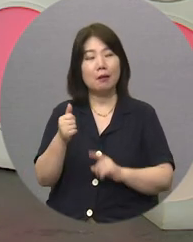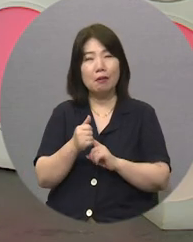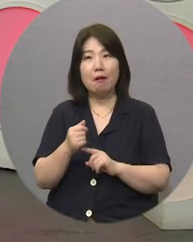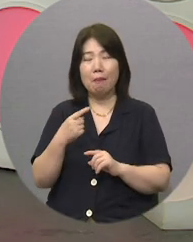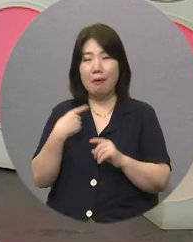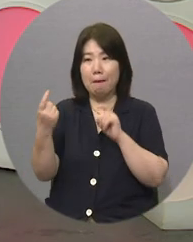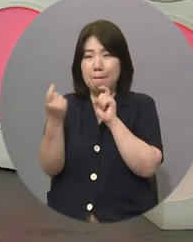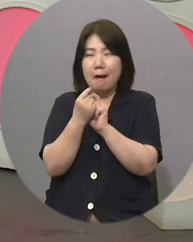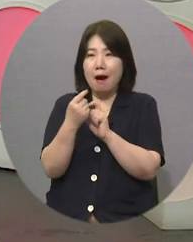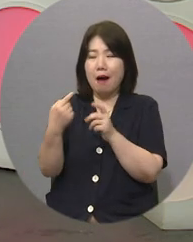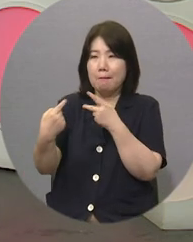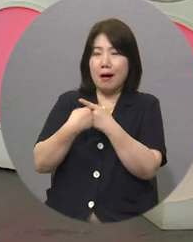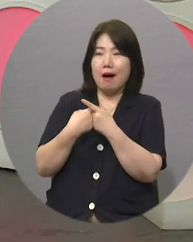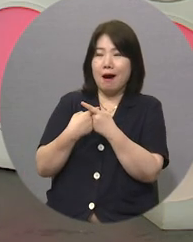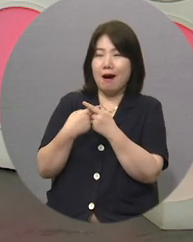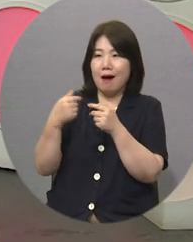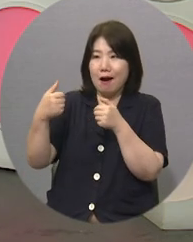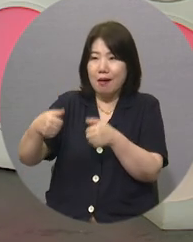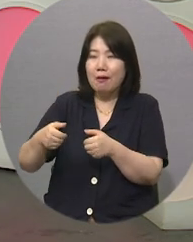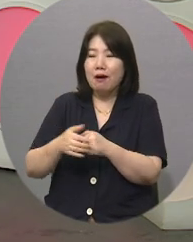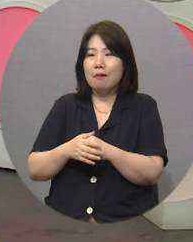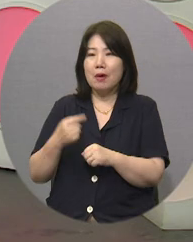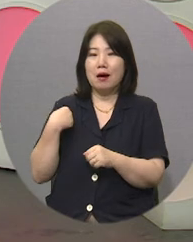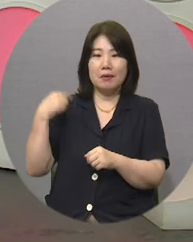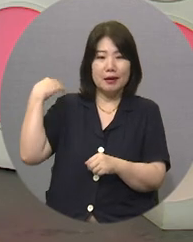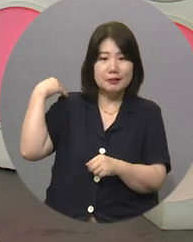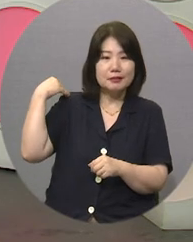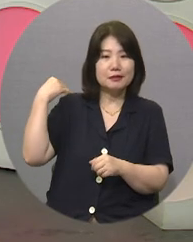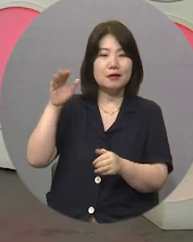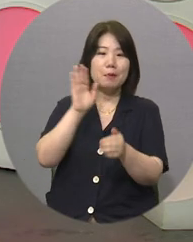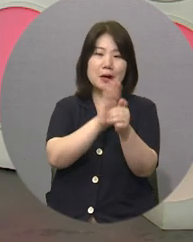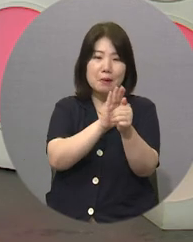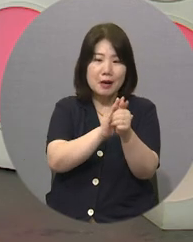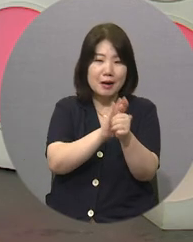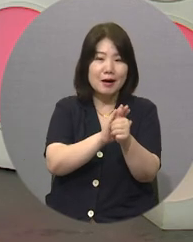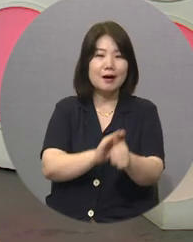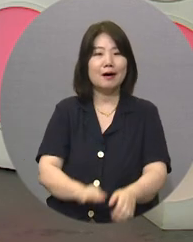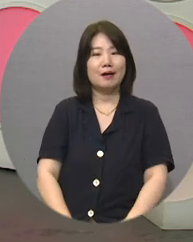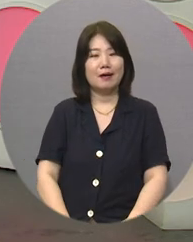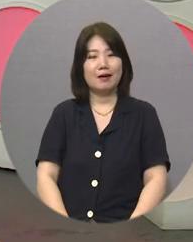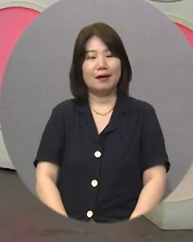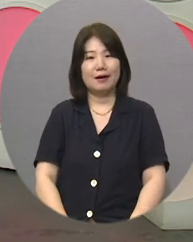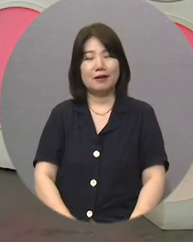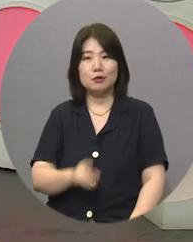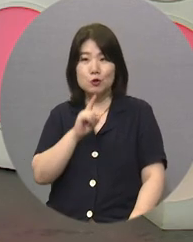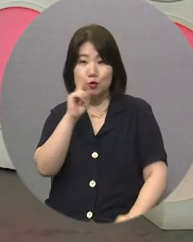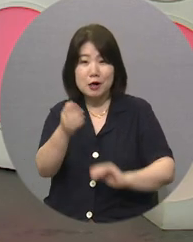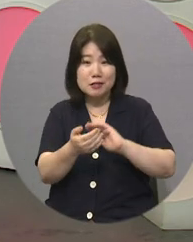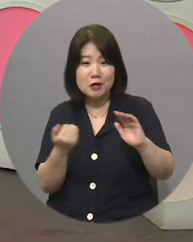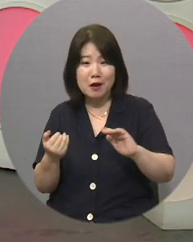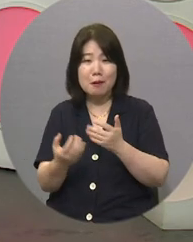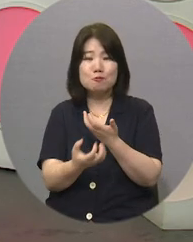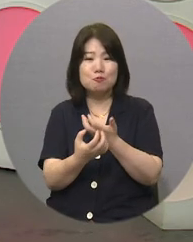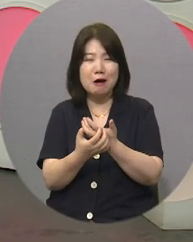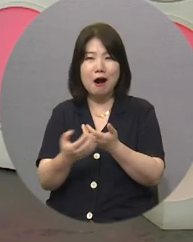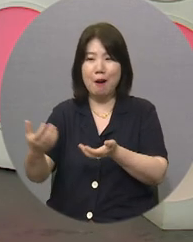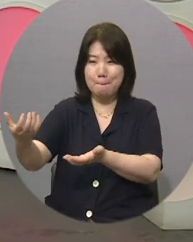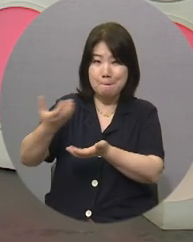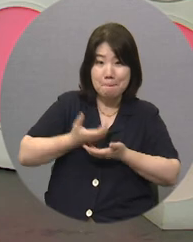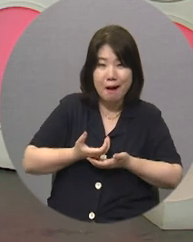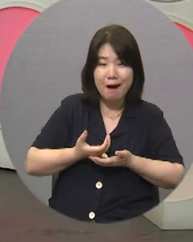저를 알아보고 인사를 하며 제 등을 토닥여 주셨고 이내 주문도 하기 전에